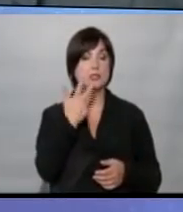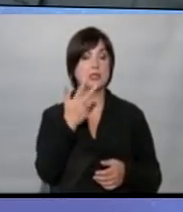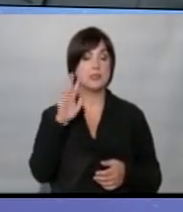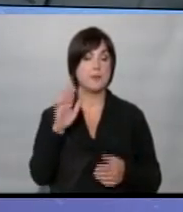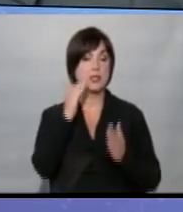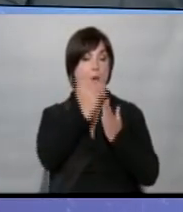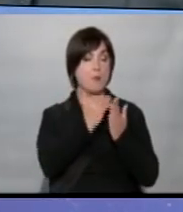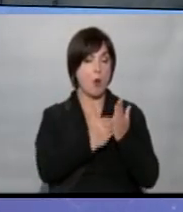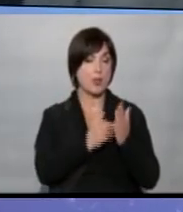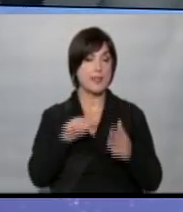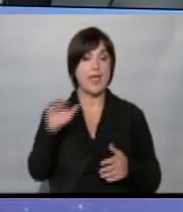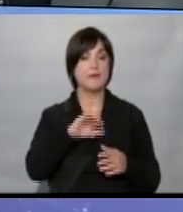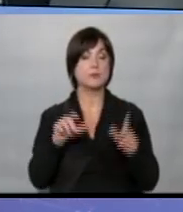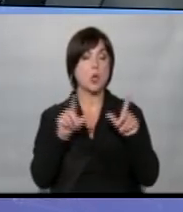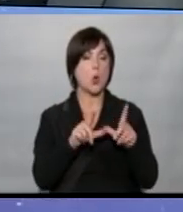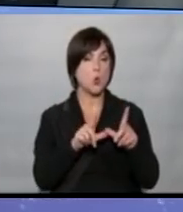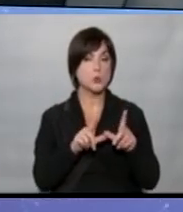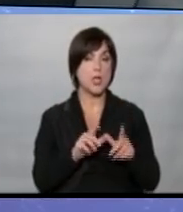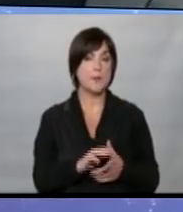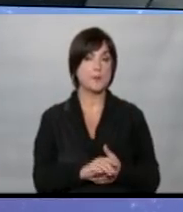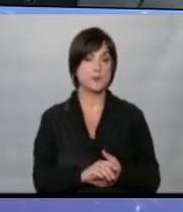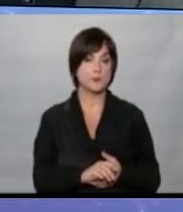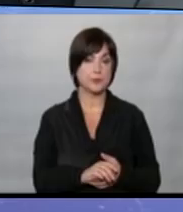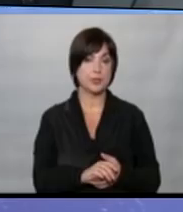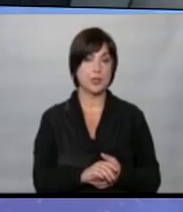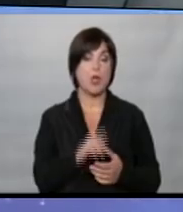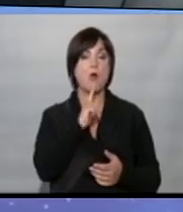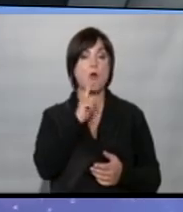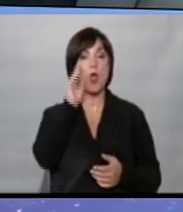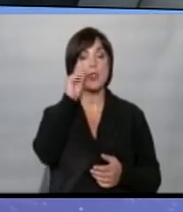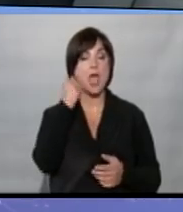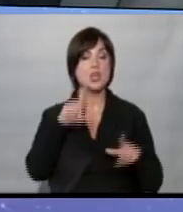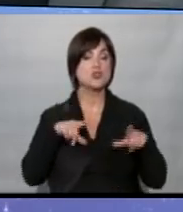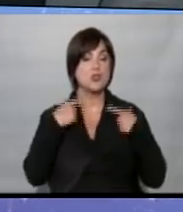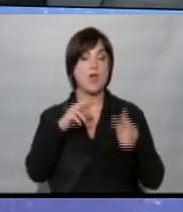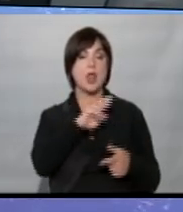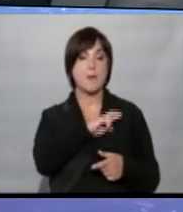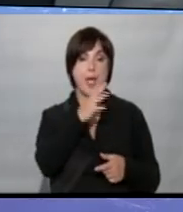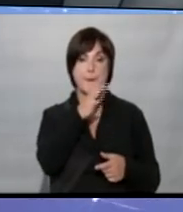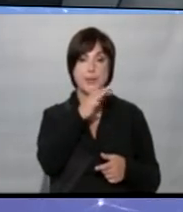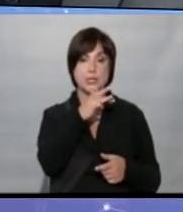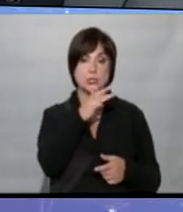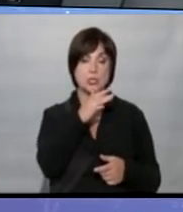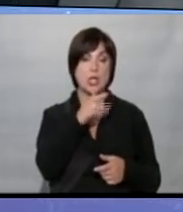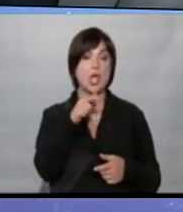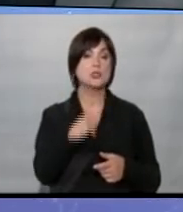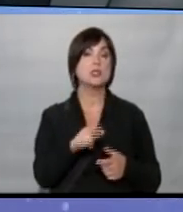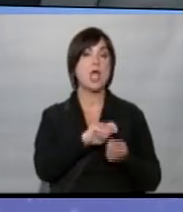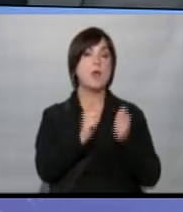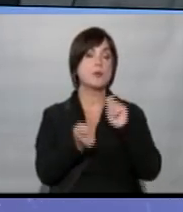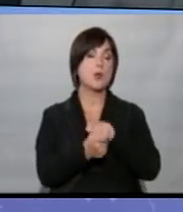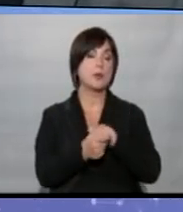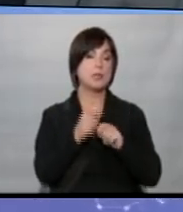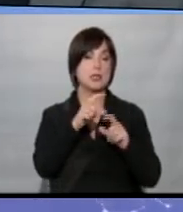35-те поглавја на Европската унија за кој народ живее во Република Македонија, затоа е промената